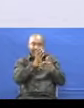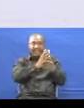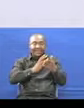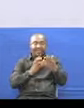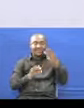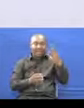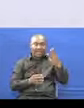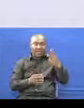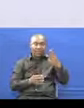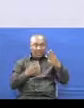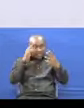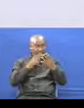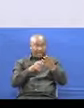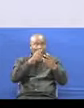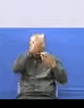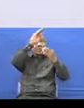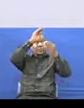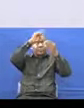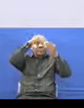katika sehemu nne. Tunafanya namna hii.